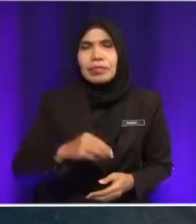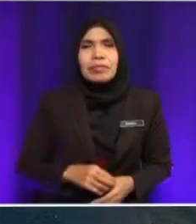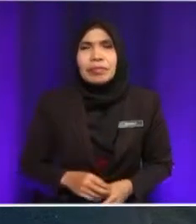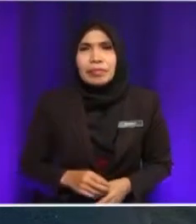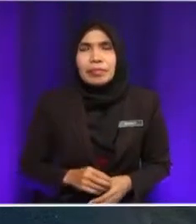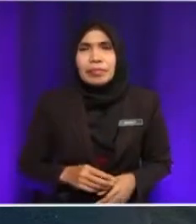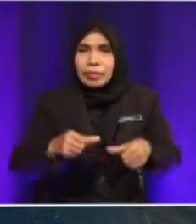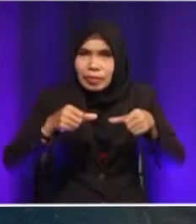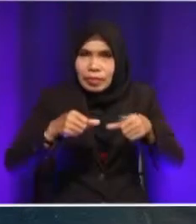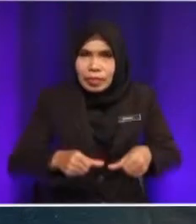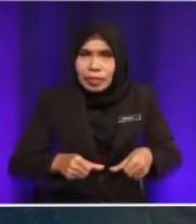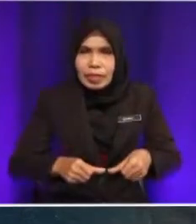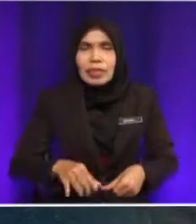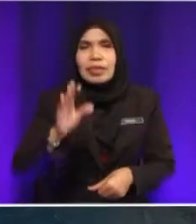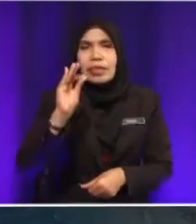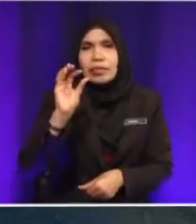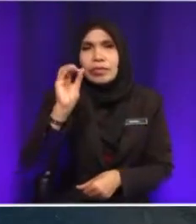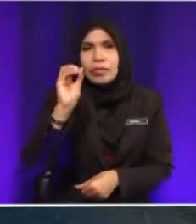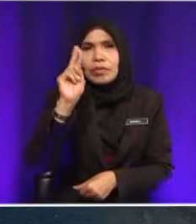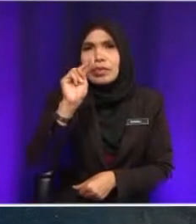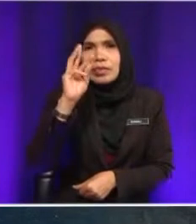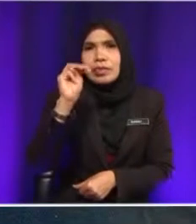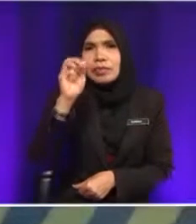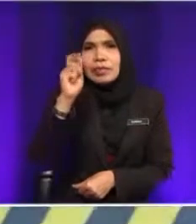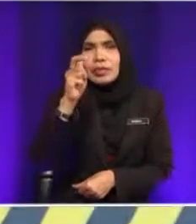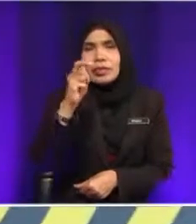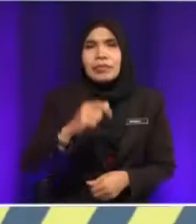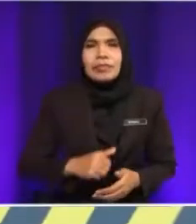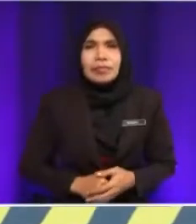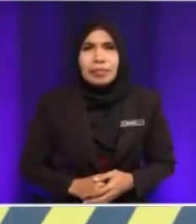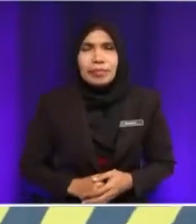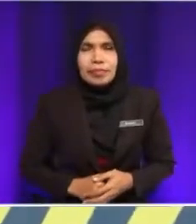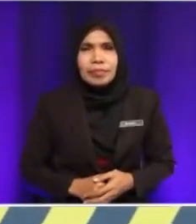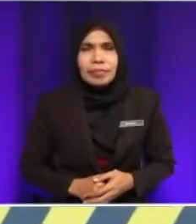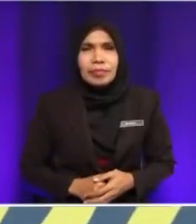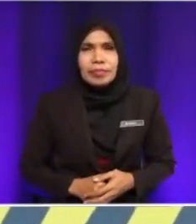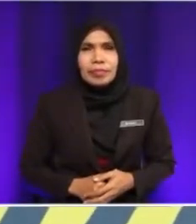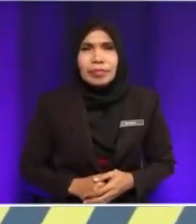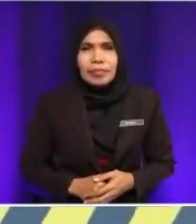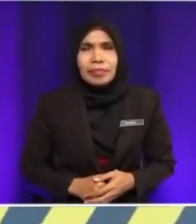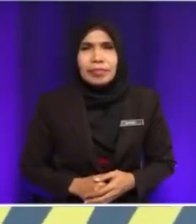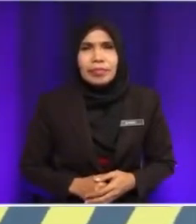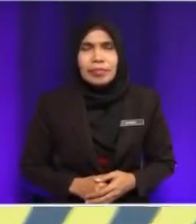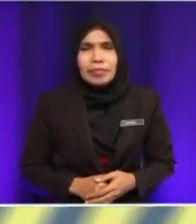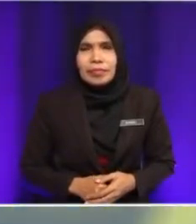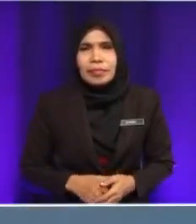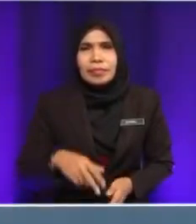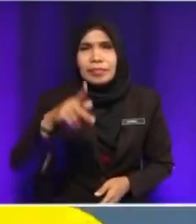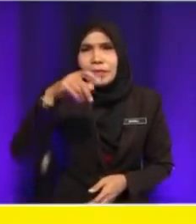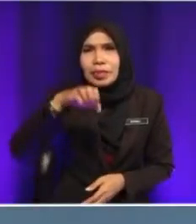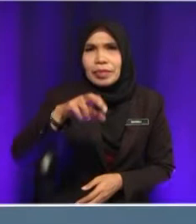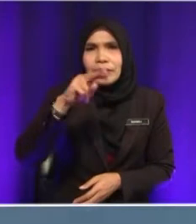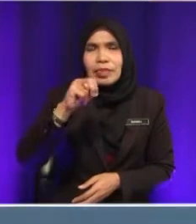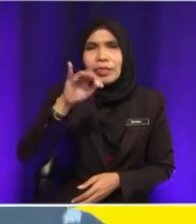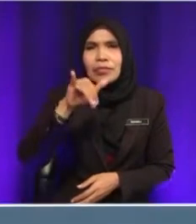standar instrumen ketua penyumbang item yang kedua itu dan Pi atau penyumbang item akan menyumbang item mengikut jadwal